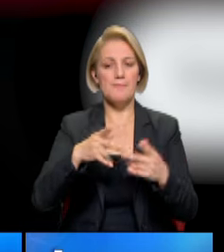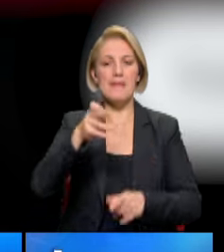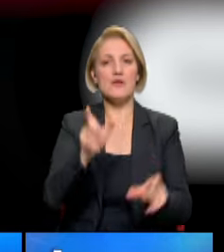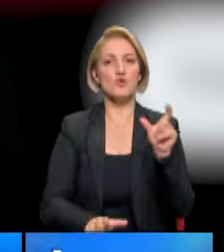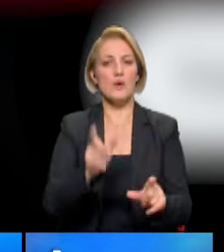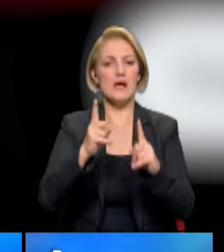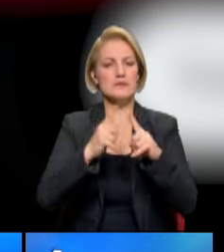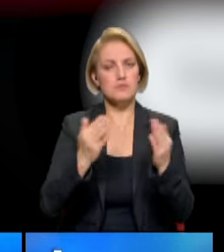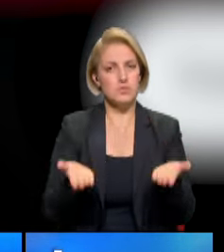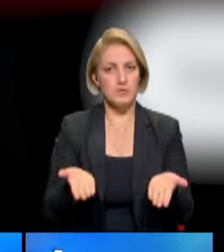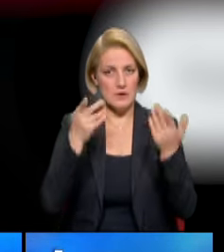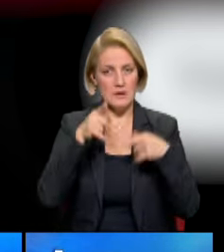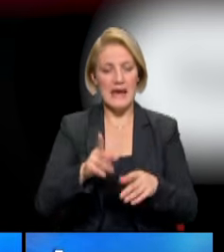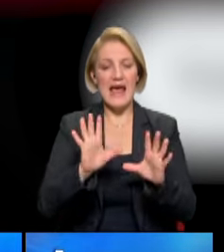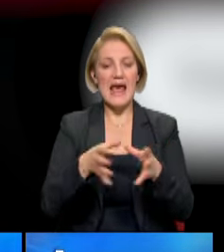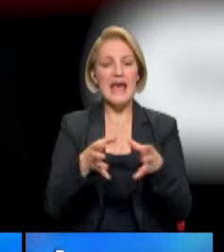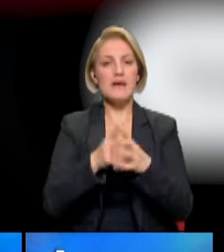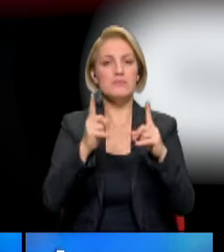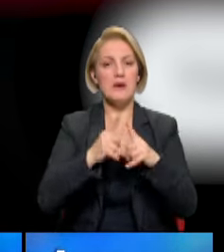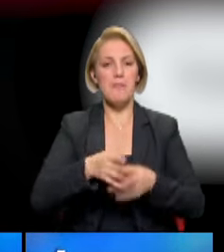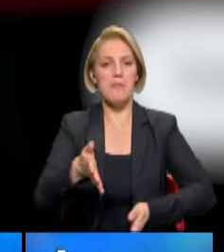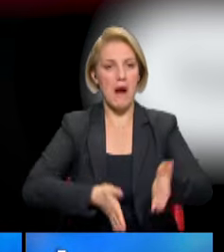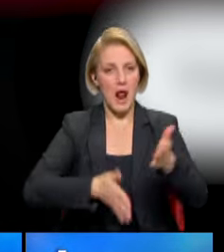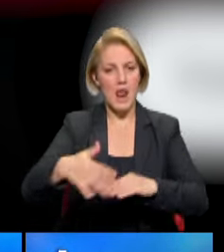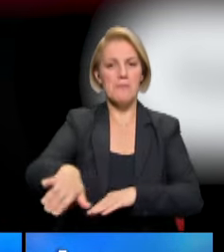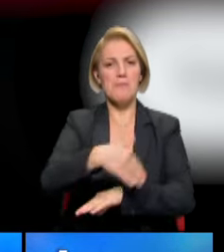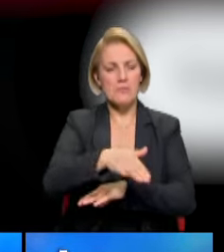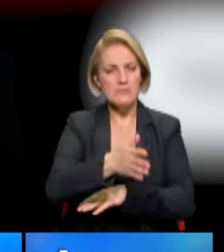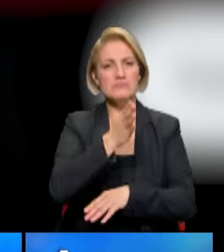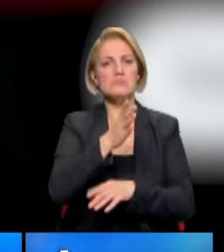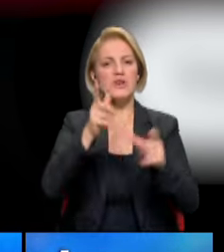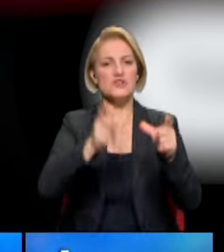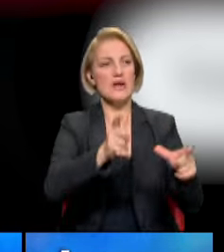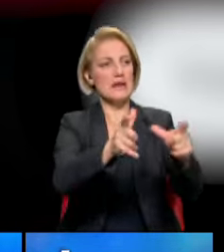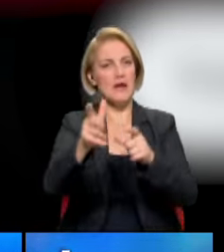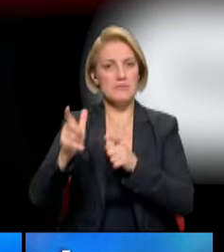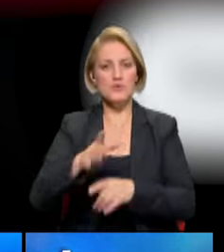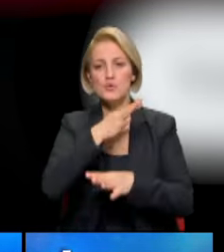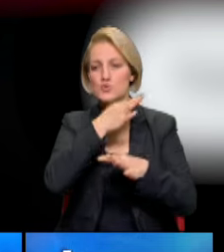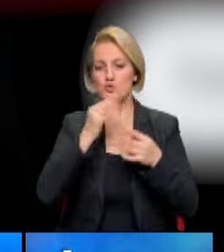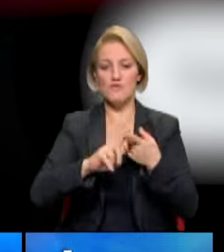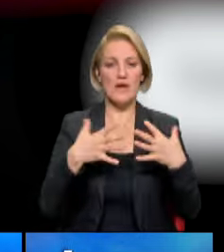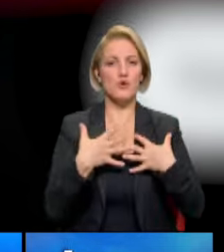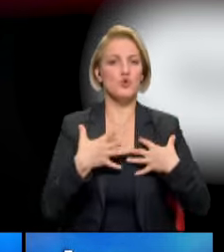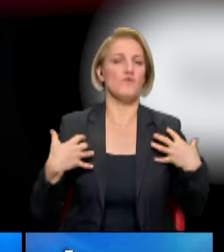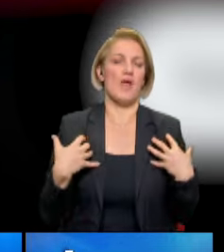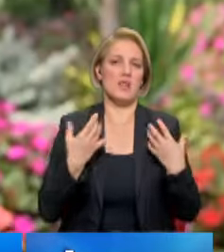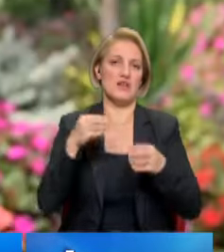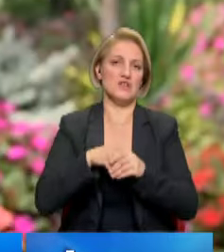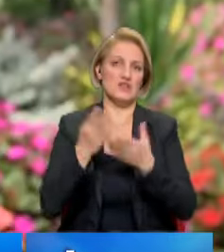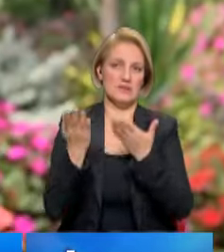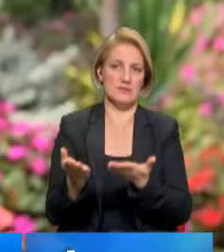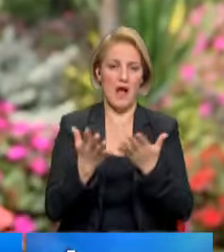personel sayımız, gece ve gündüz ekip sayımız, mahalle mahalle, sokak sokak şehirlerimizin huzur ve güvenliğini tesis etmek